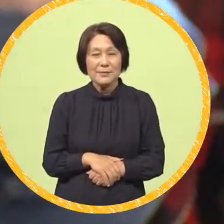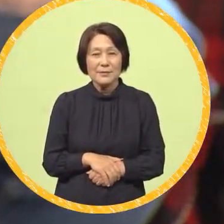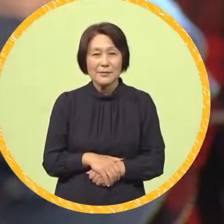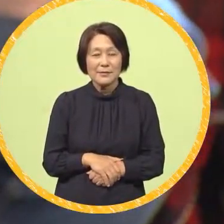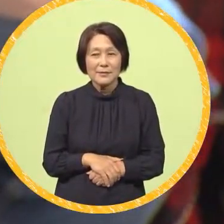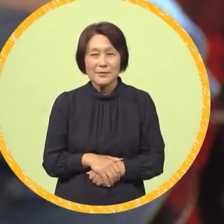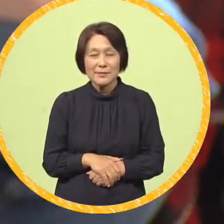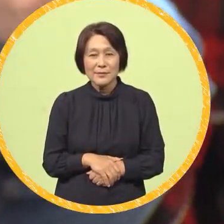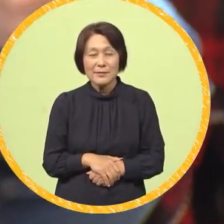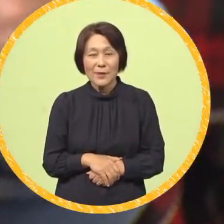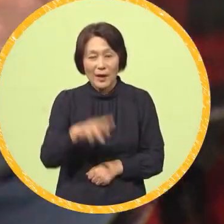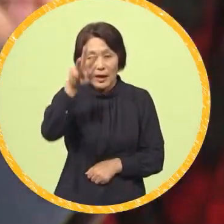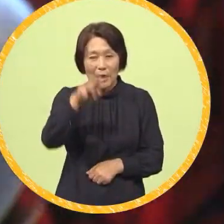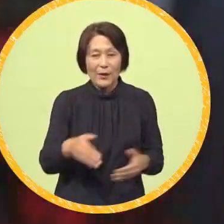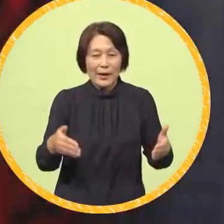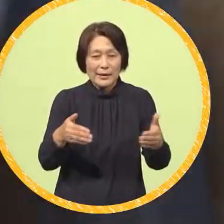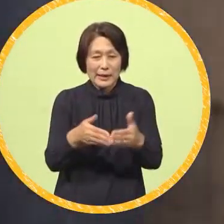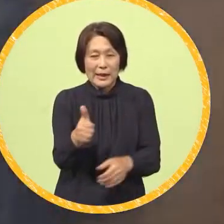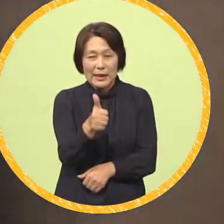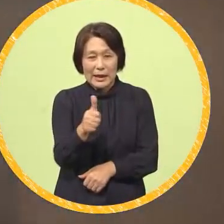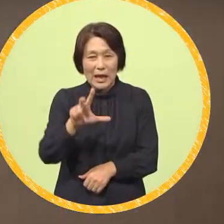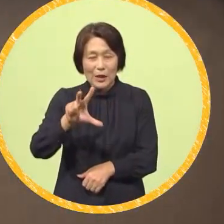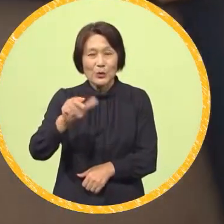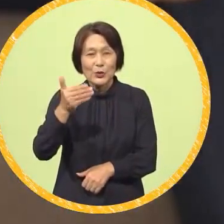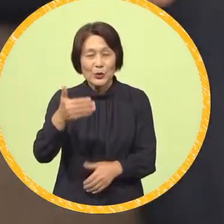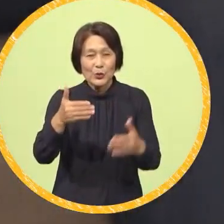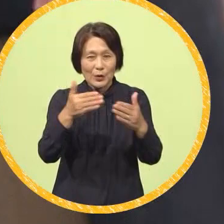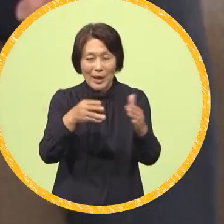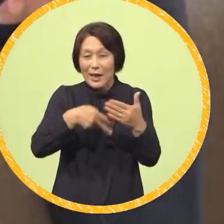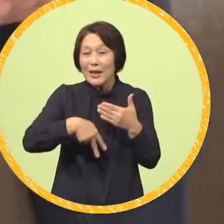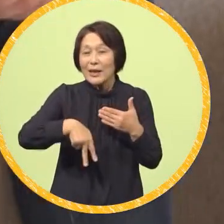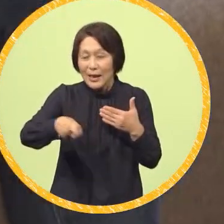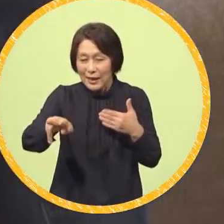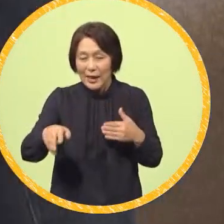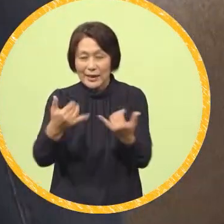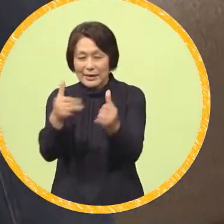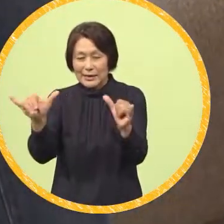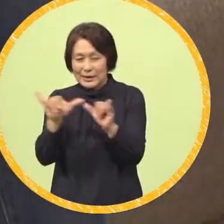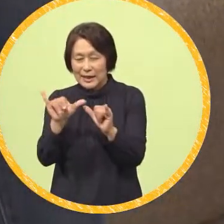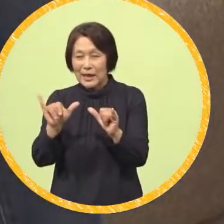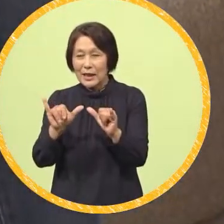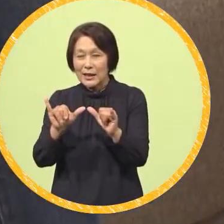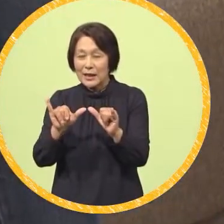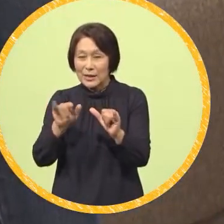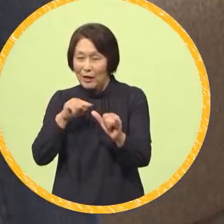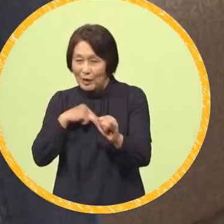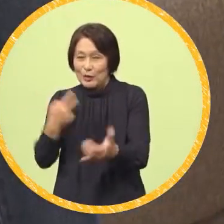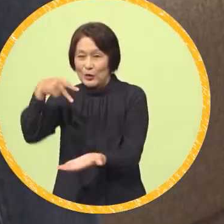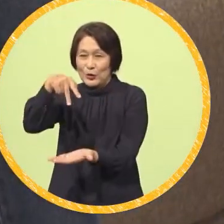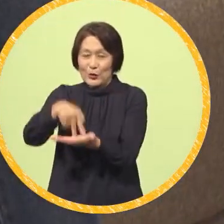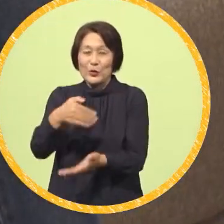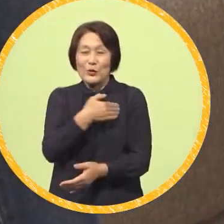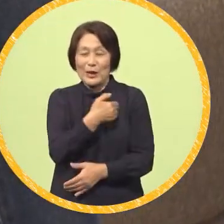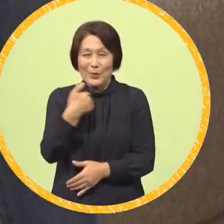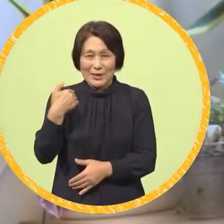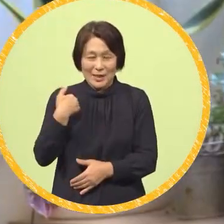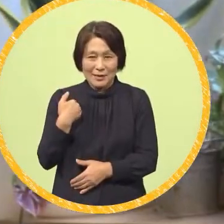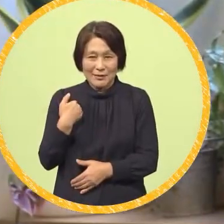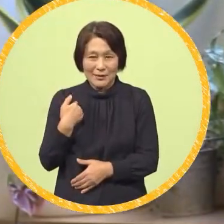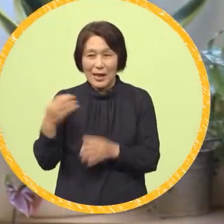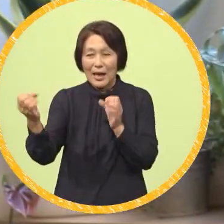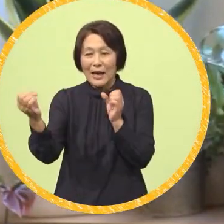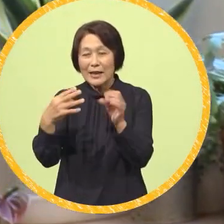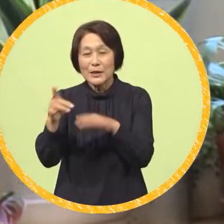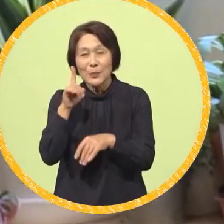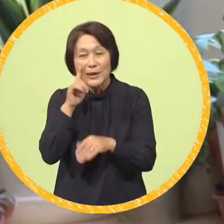そしてこの川崎ダルクを経て社会復帰できたのがこちらのお二人。依存症を乗り越えた今お話を聞いてみました。 今は